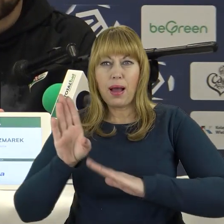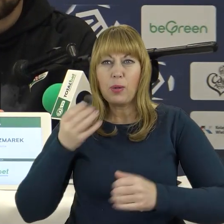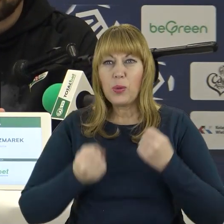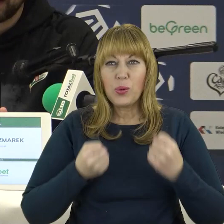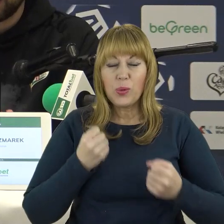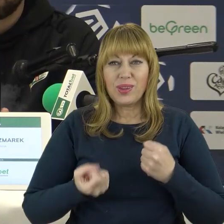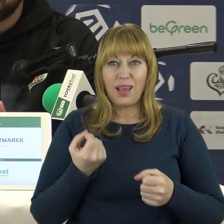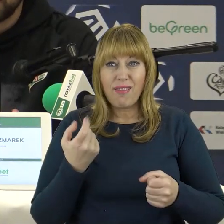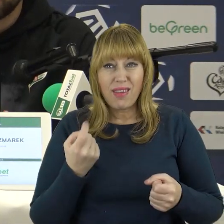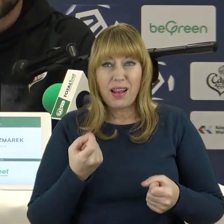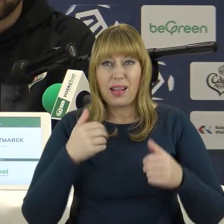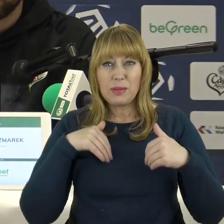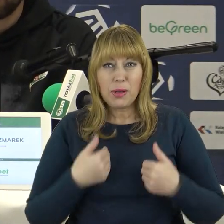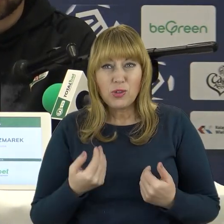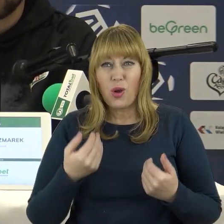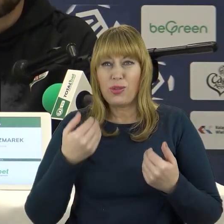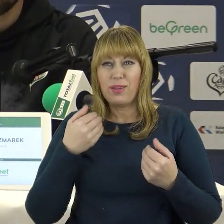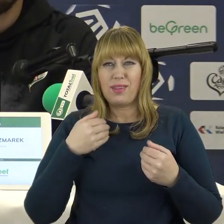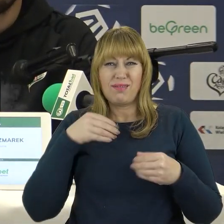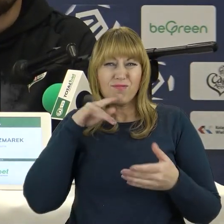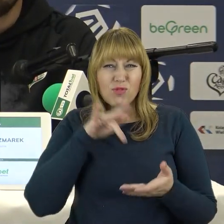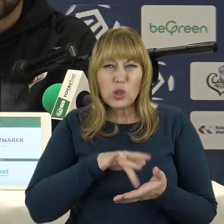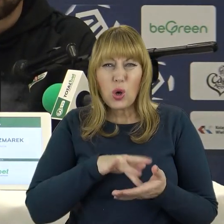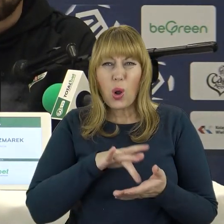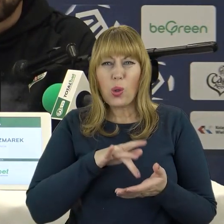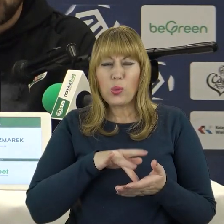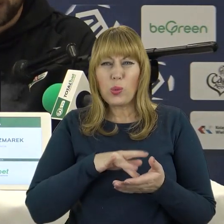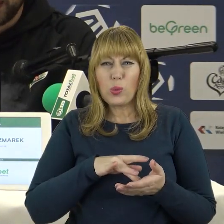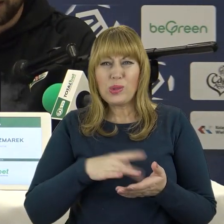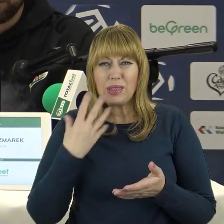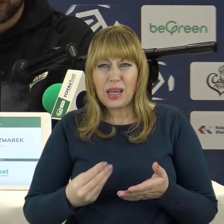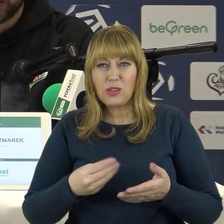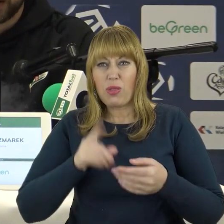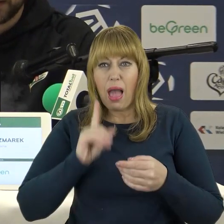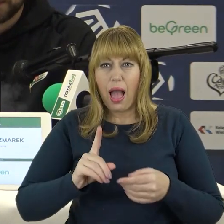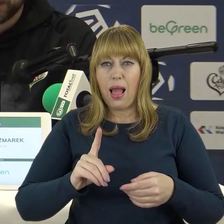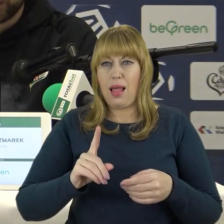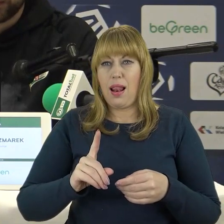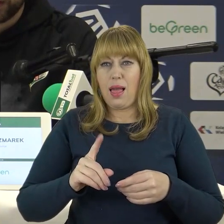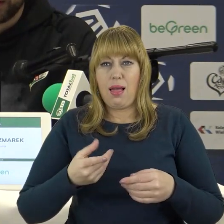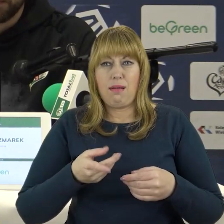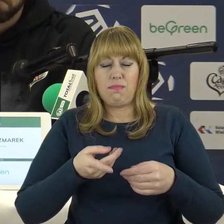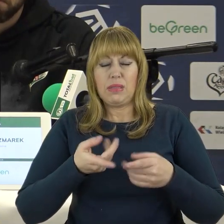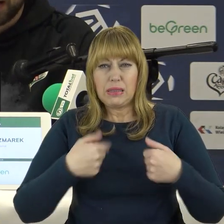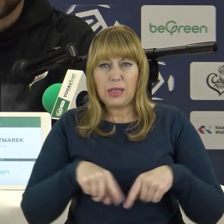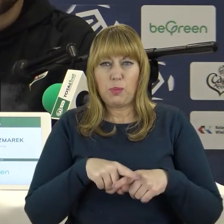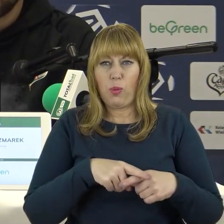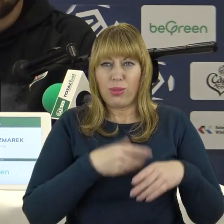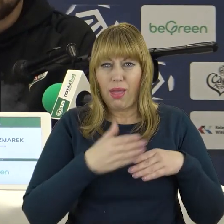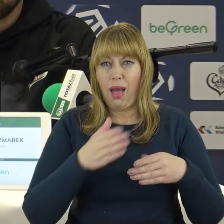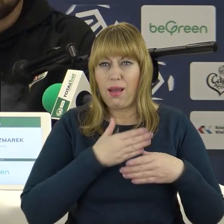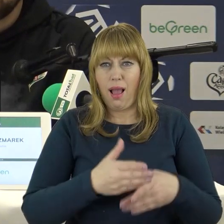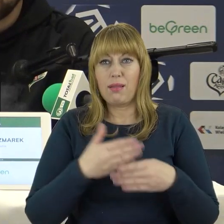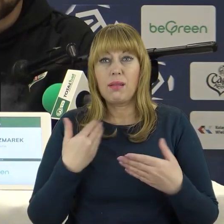trudnych momentach, w biegu sezonu może być bardzo kluczowa dla zespołu. Także mam